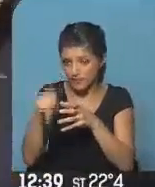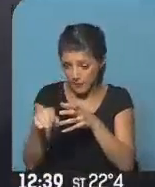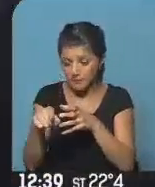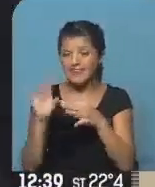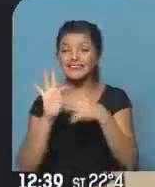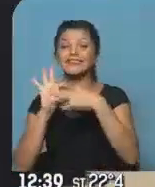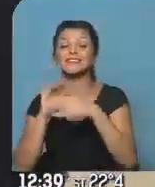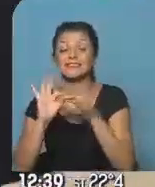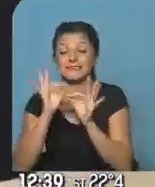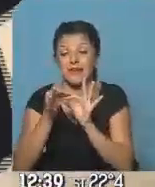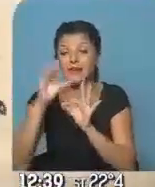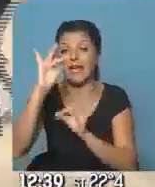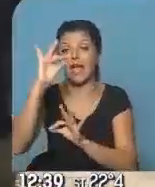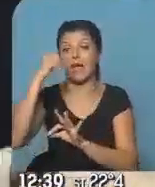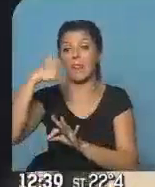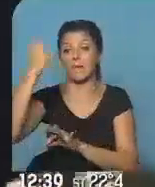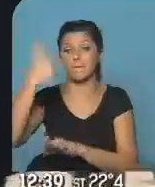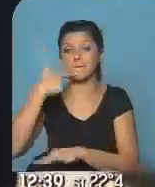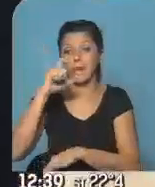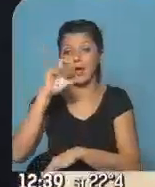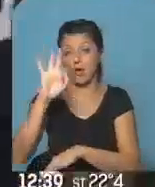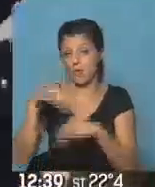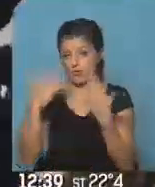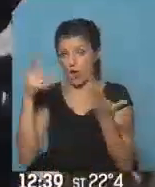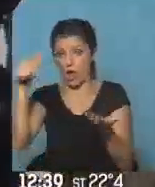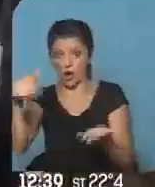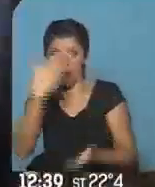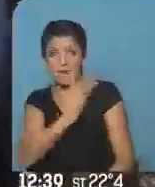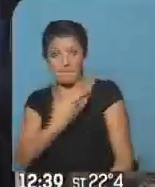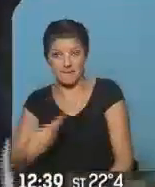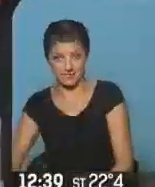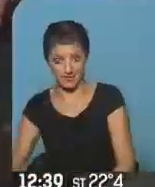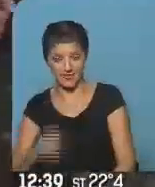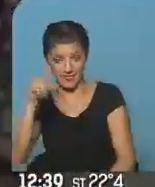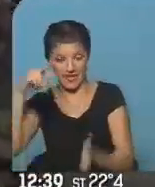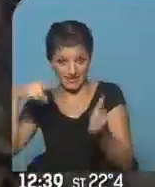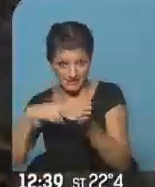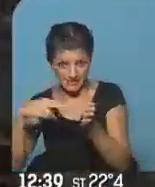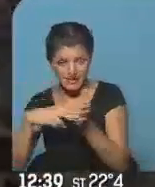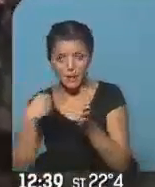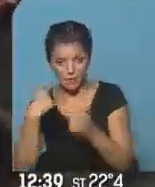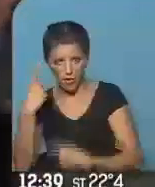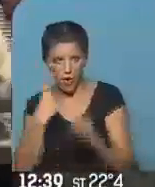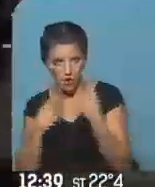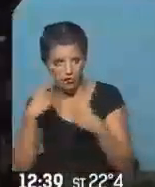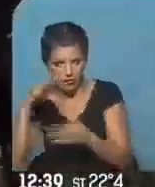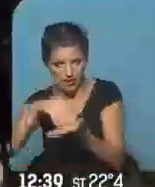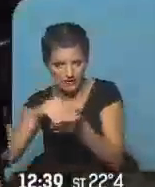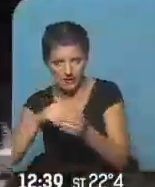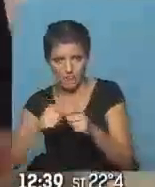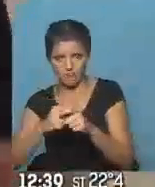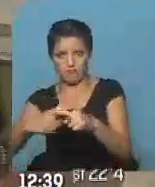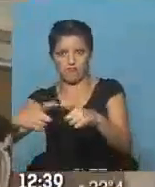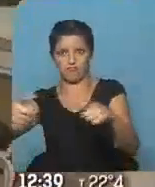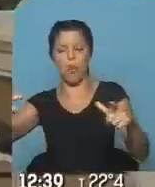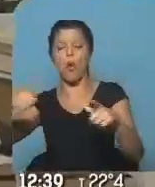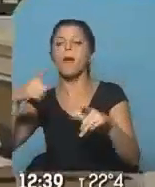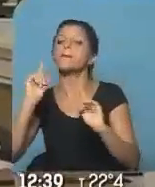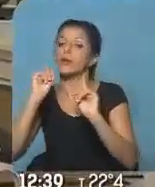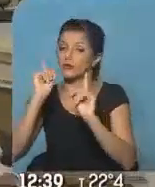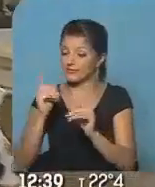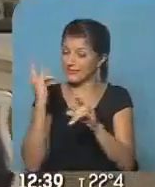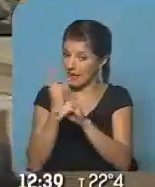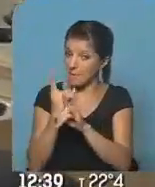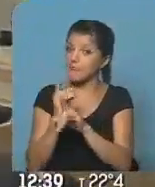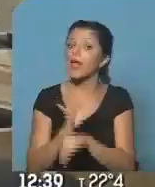Damasco, lo que permitirá al gobierno de Assad consolidar aún más su control territorial, siempre con el apoyo de Rusia